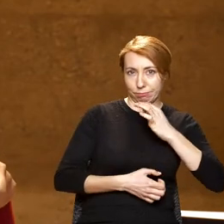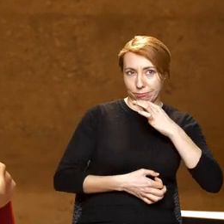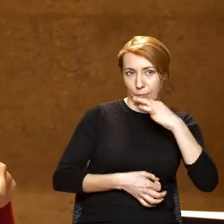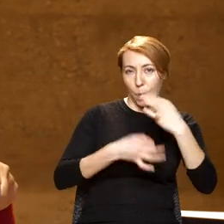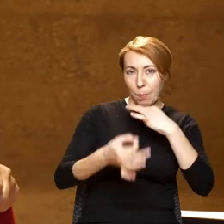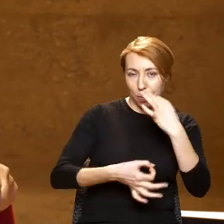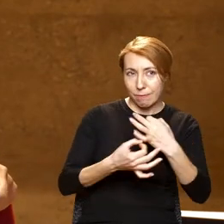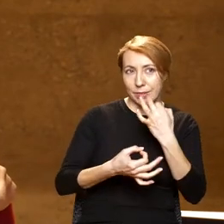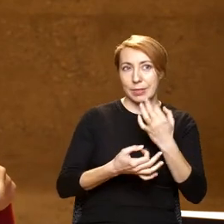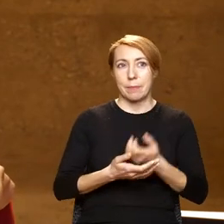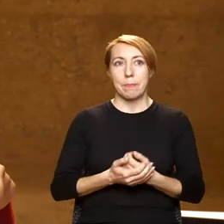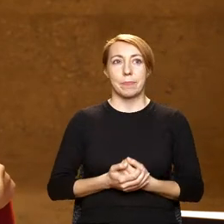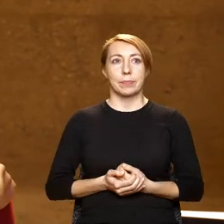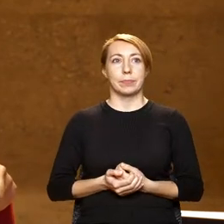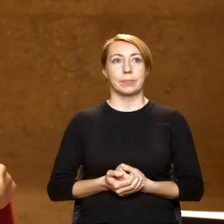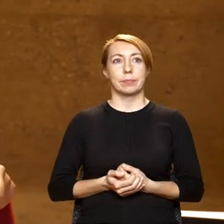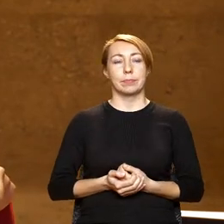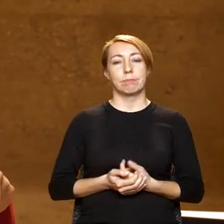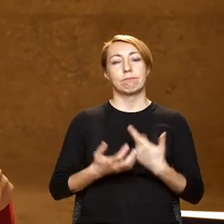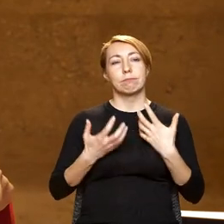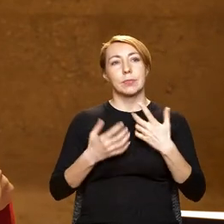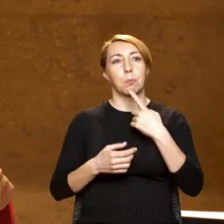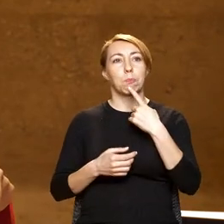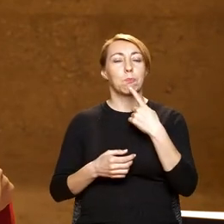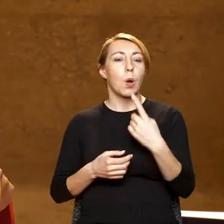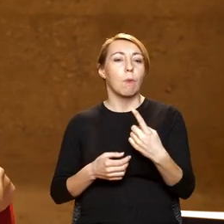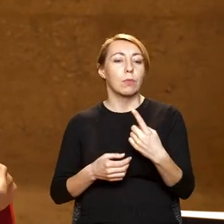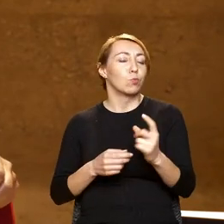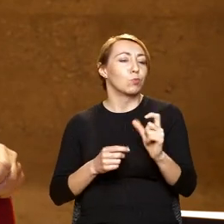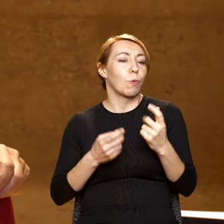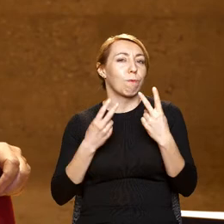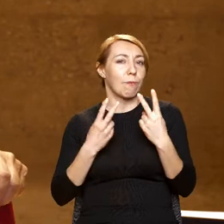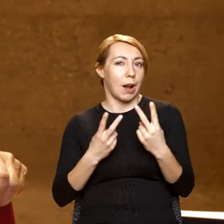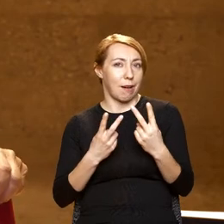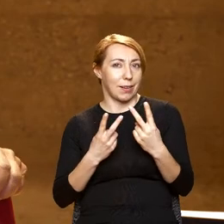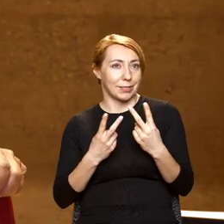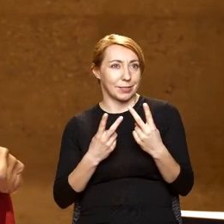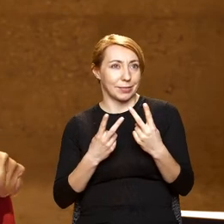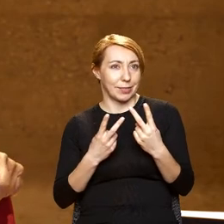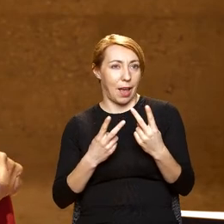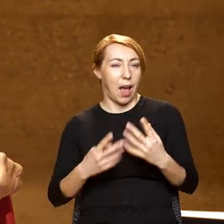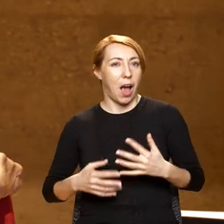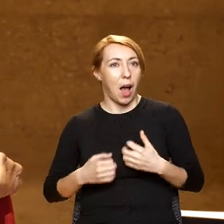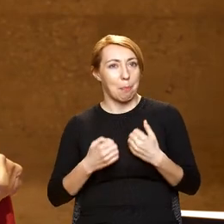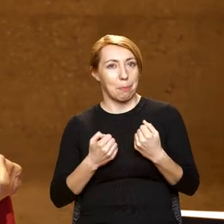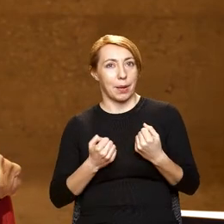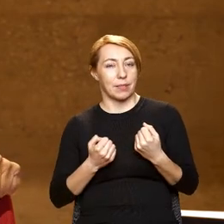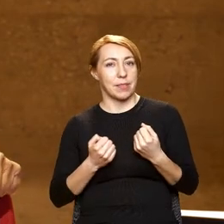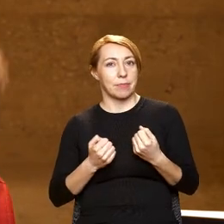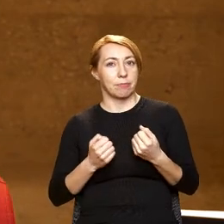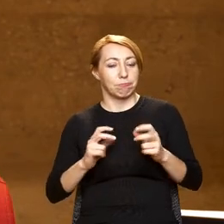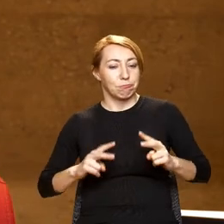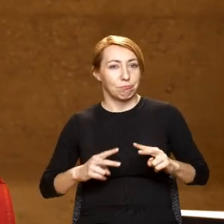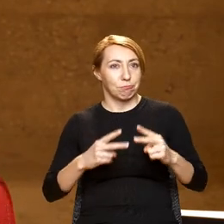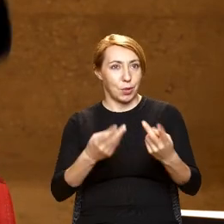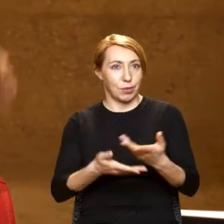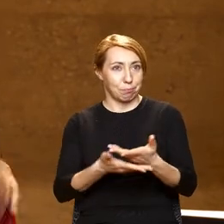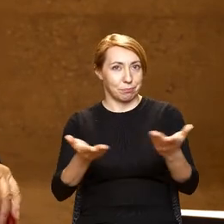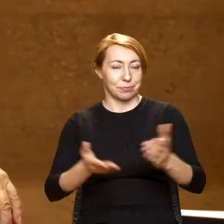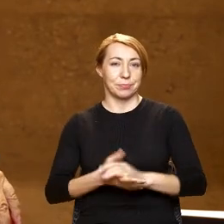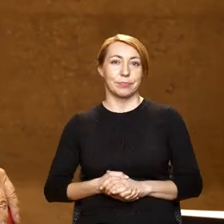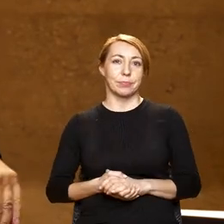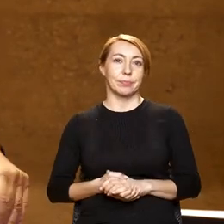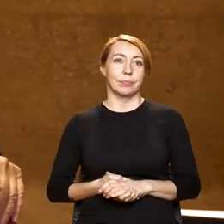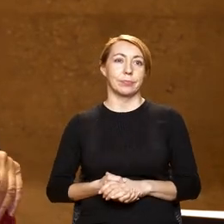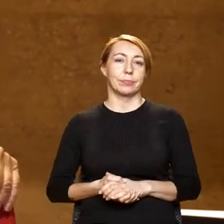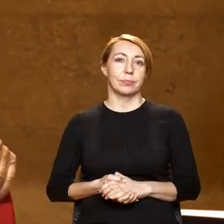oczywiście nie zmienia faktu, że chcę powiedzieć to, co ważne wydawało mi się do przekazania. przekazania państwu. No i